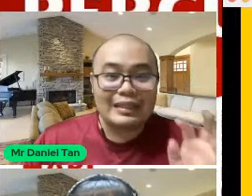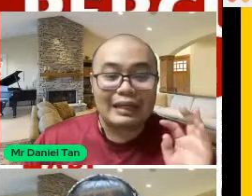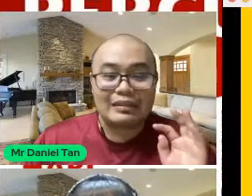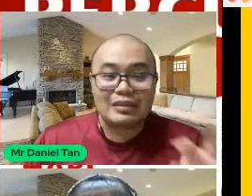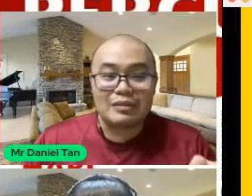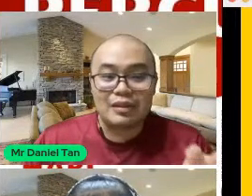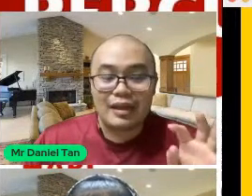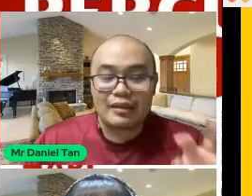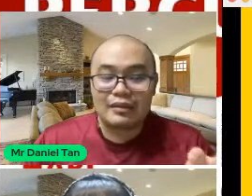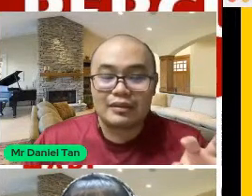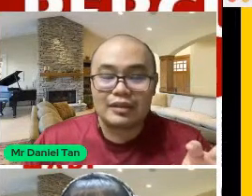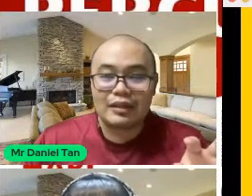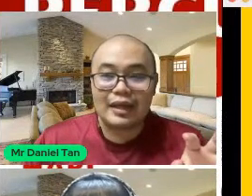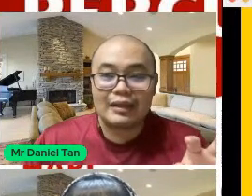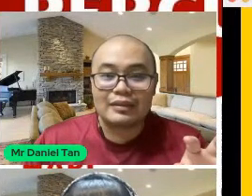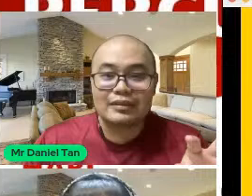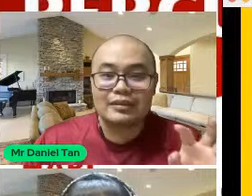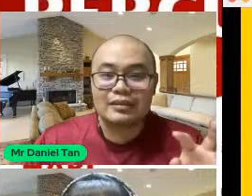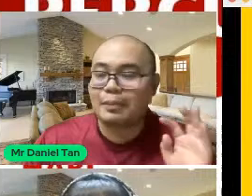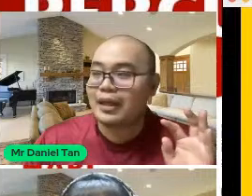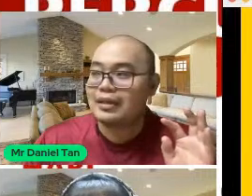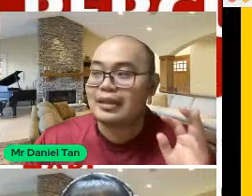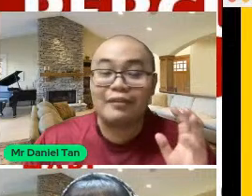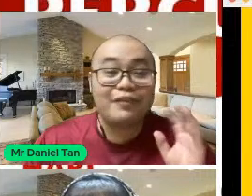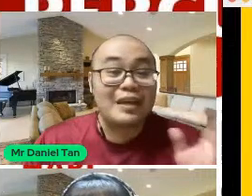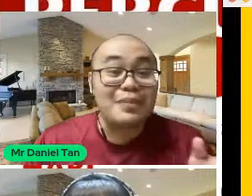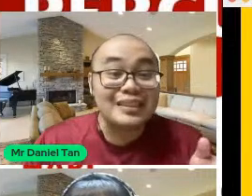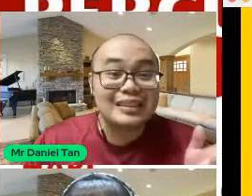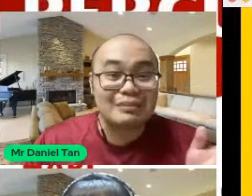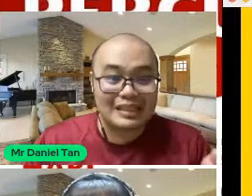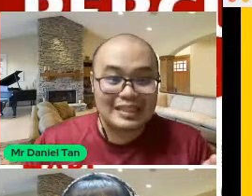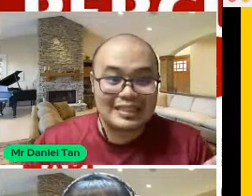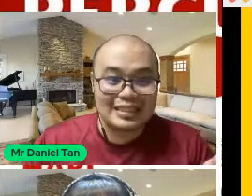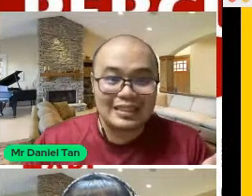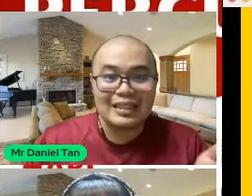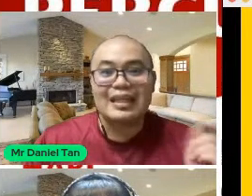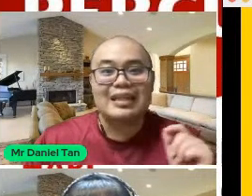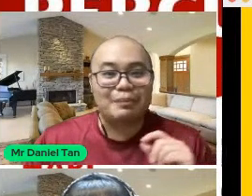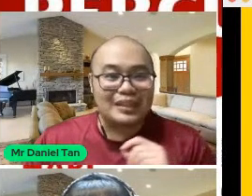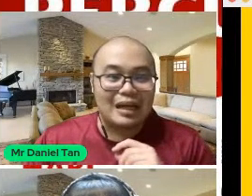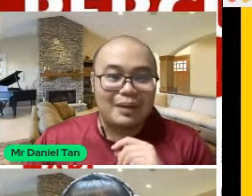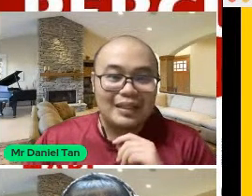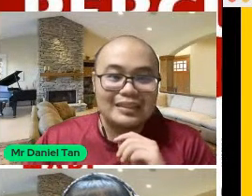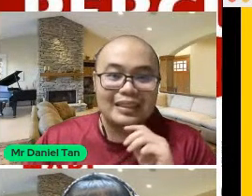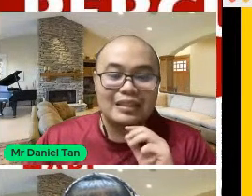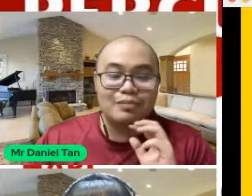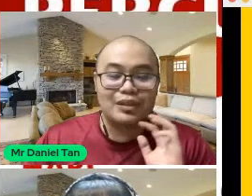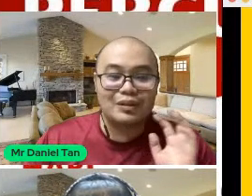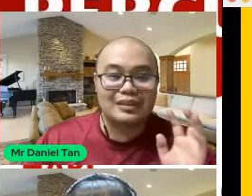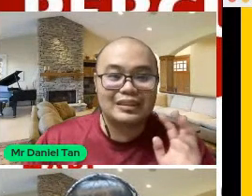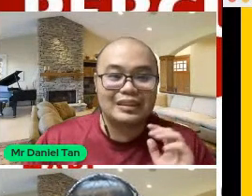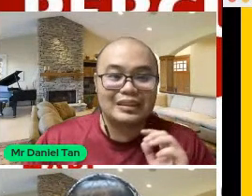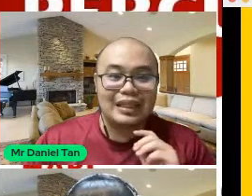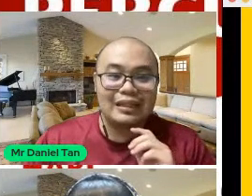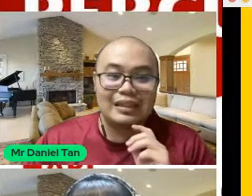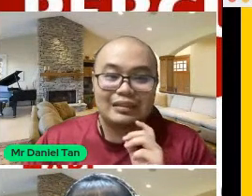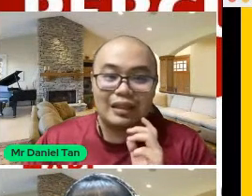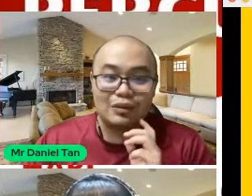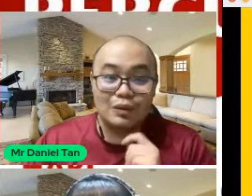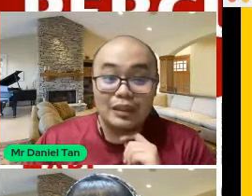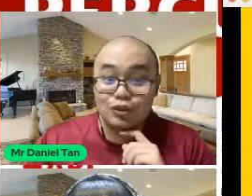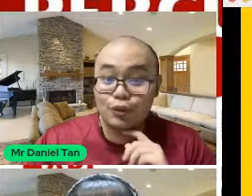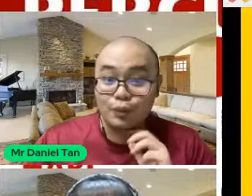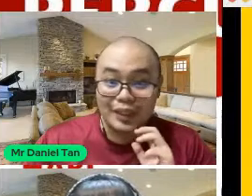sukanya yang terang kepahyang famous di Malaysia yang pertamanya Saya ingin berkongsi tentang